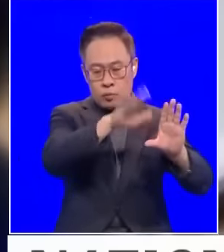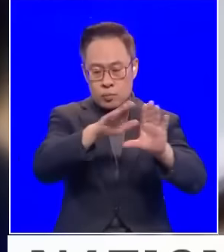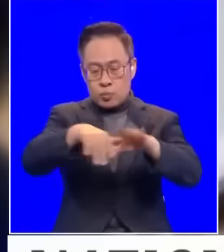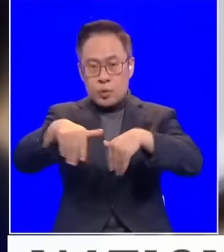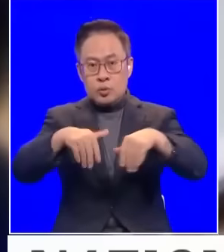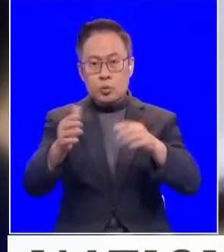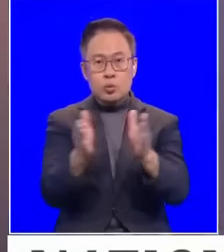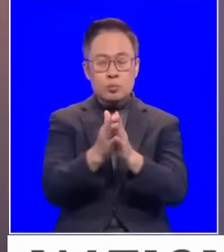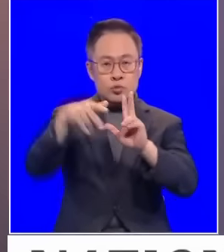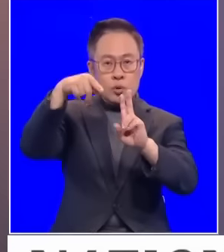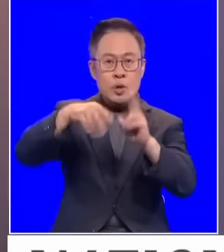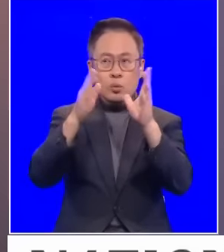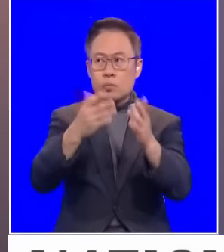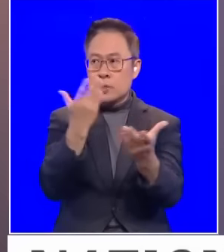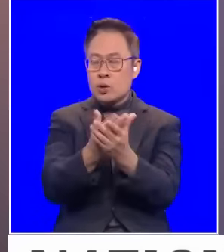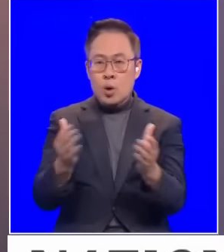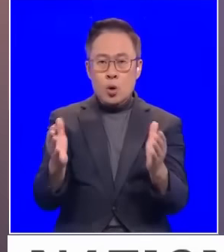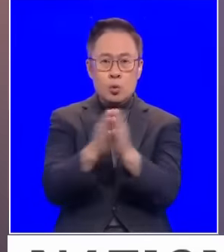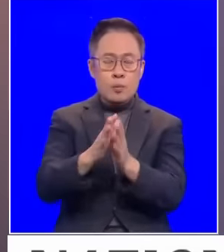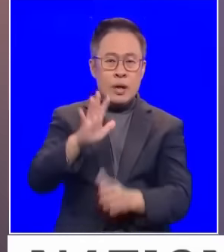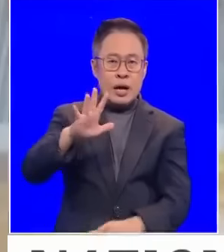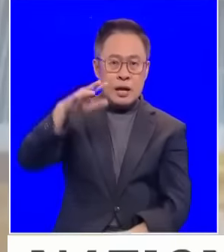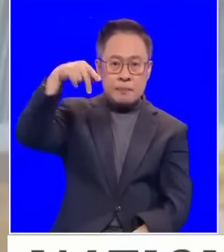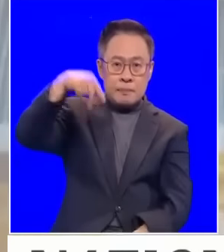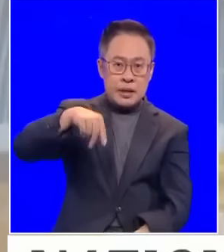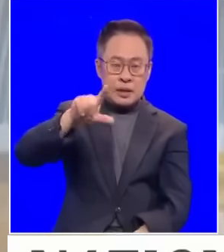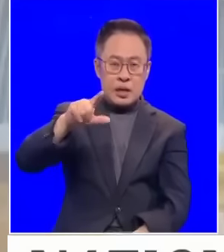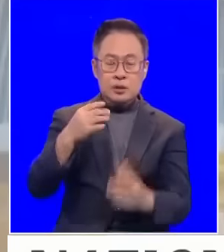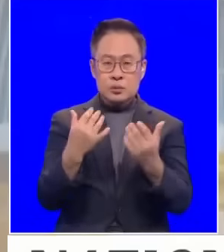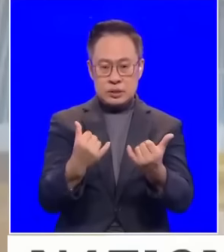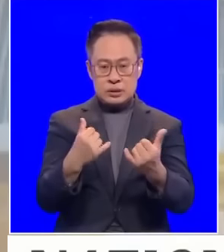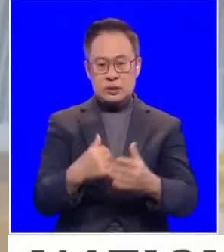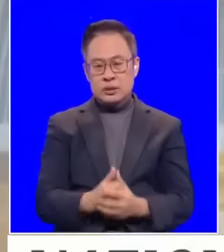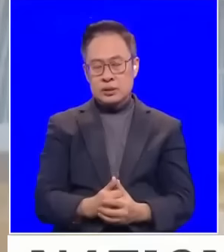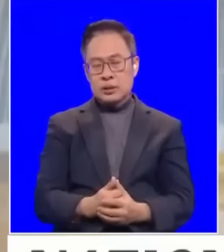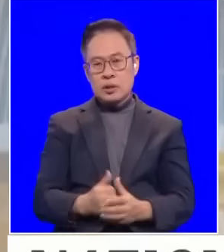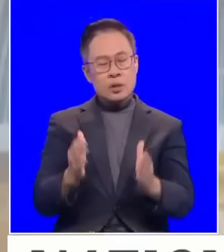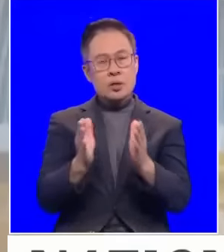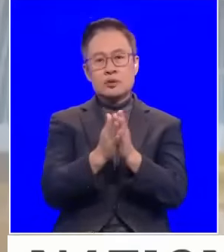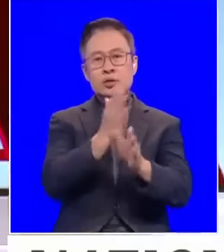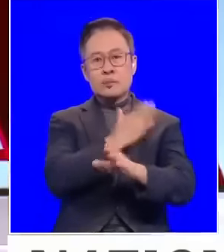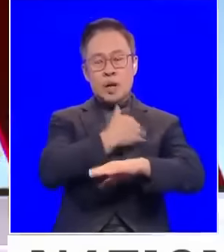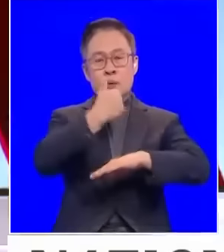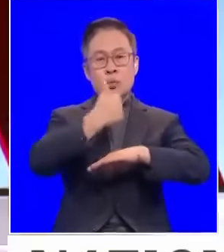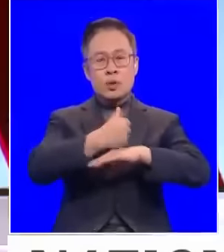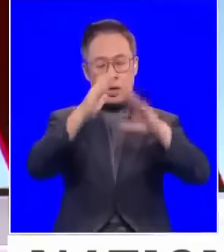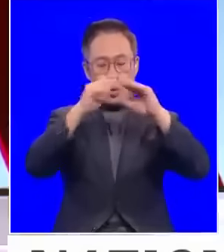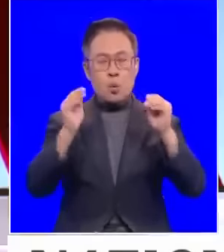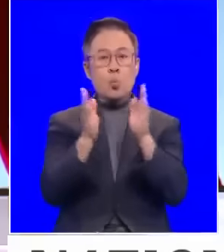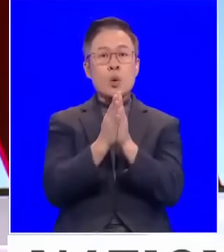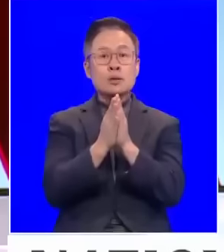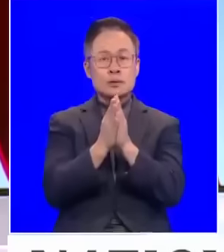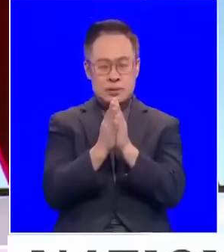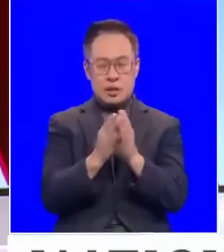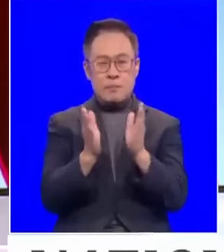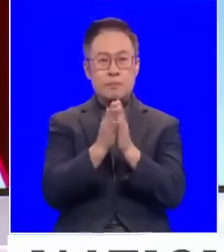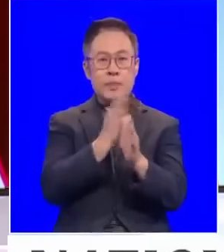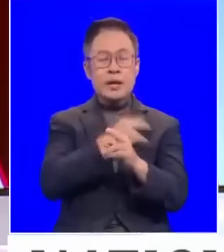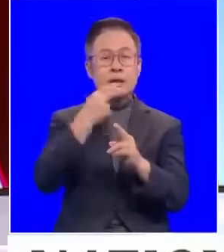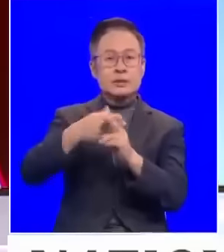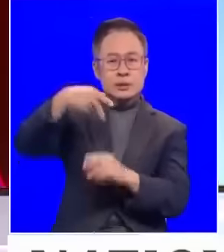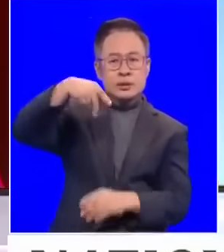อบไม่ได้ด้วยนะคะ เป็นมูลค่าที่สูงมากนะคะอย่างพระอาจารย์พยอมนี่ก็ฝากข้อคิดเอาไว้เหมือนกันนะคะบอกว่าพระร